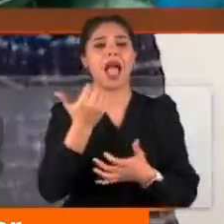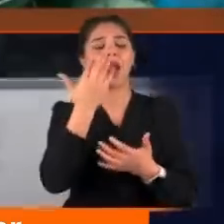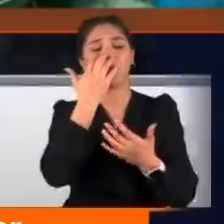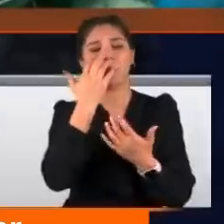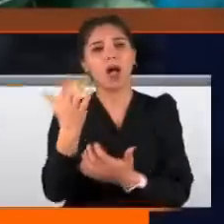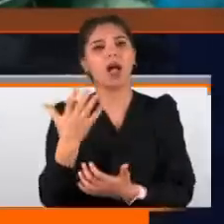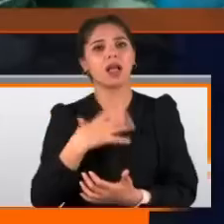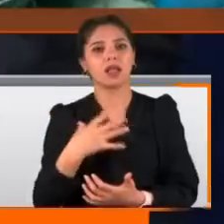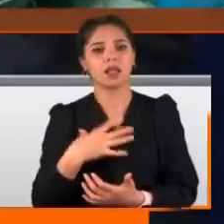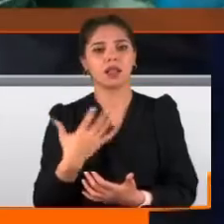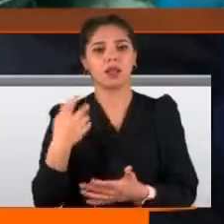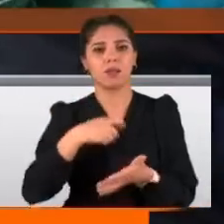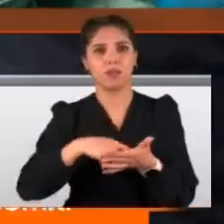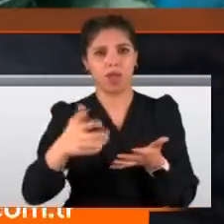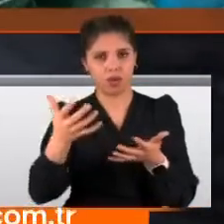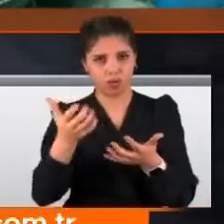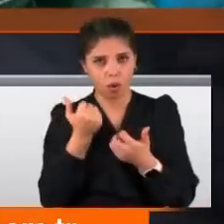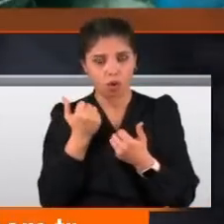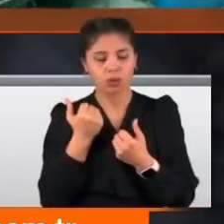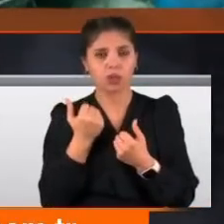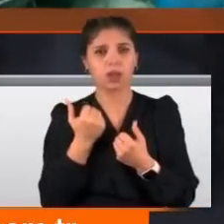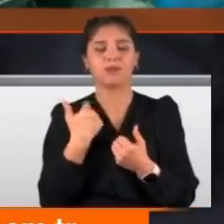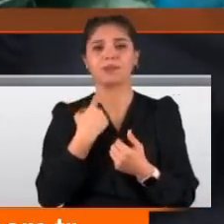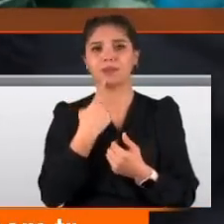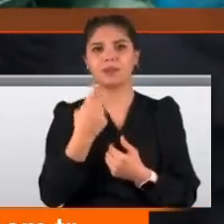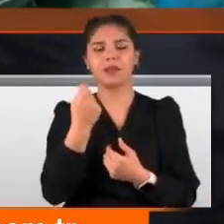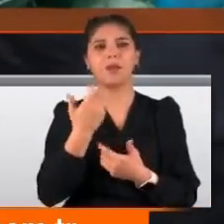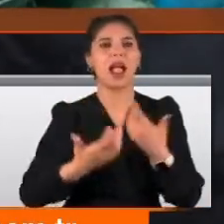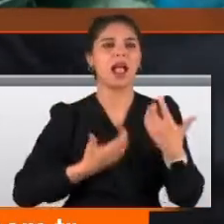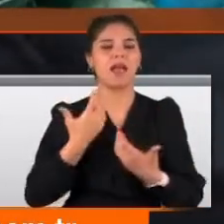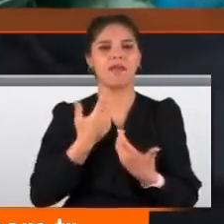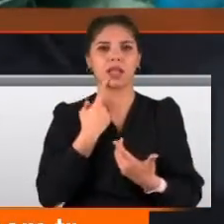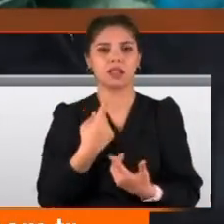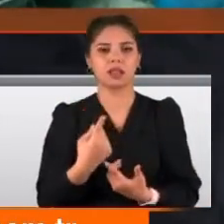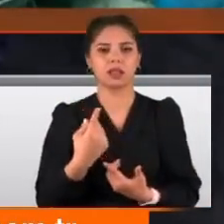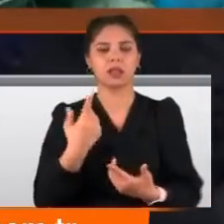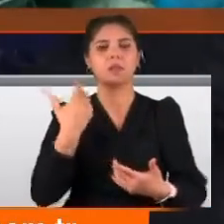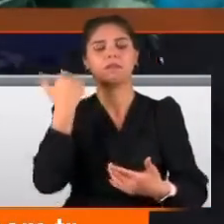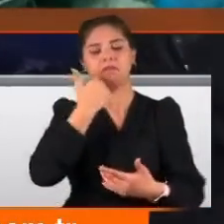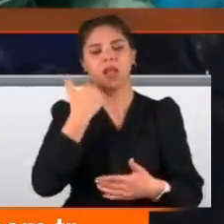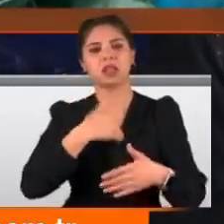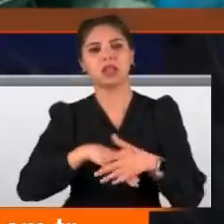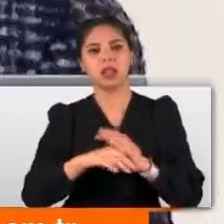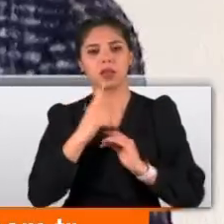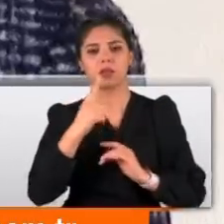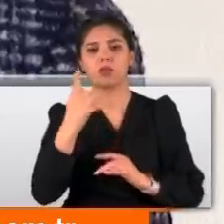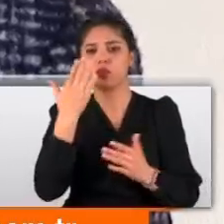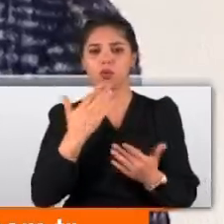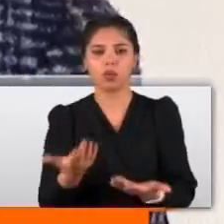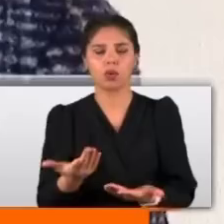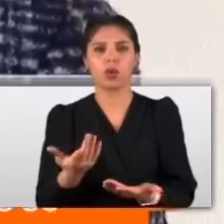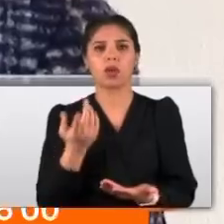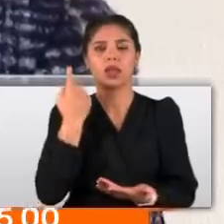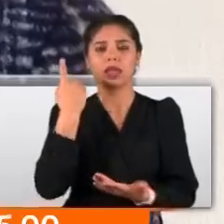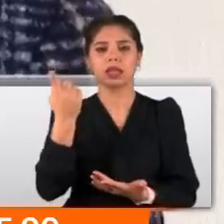beklentisiyle. Bir maaş alacak almış olsaydı derdim ki paraya heves etti, sakladı, yaptı ama bu da yok. Sen